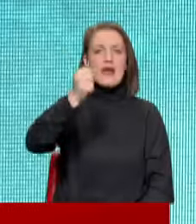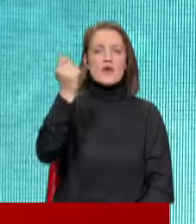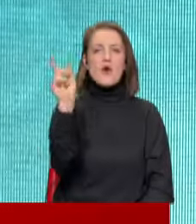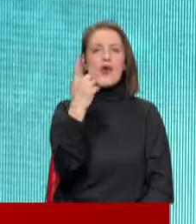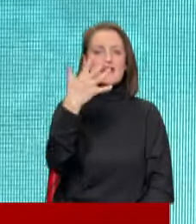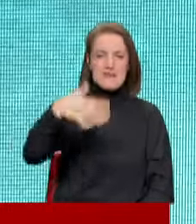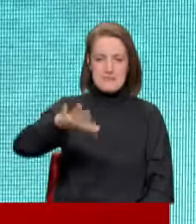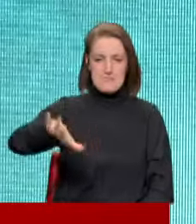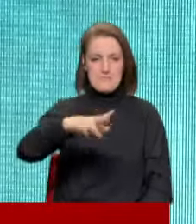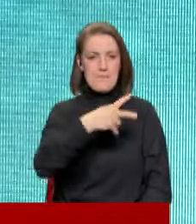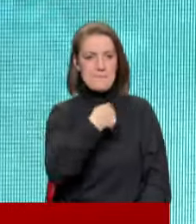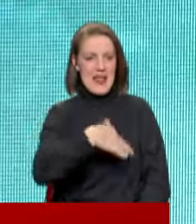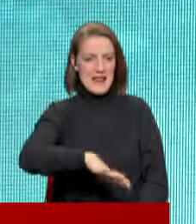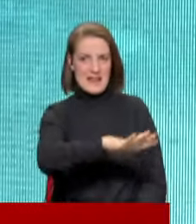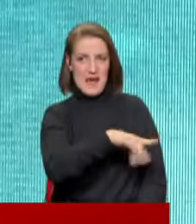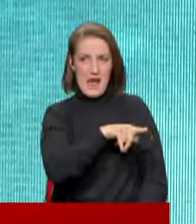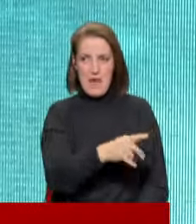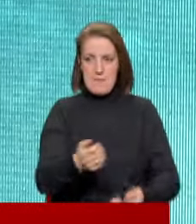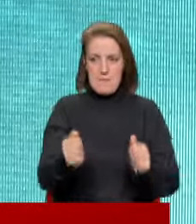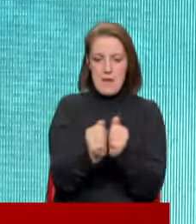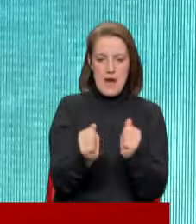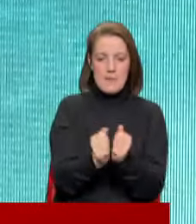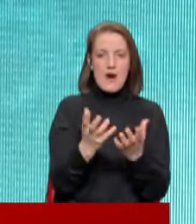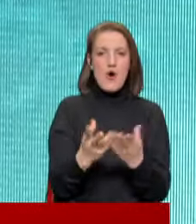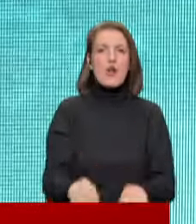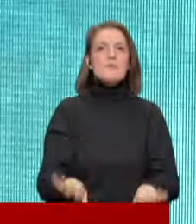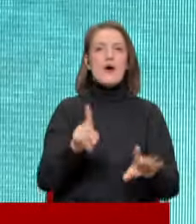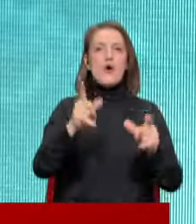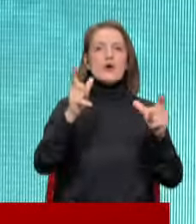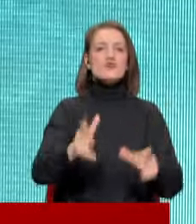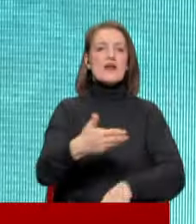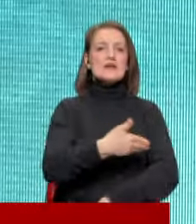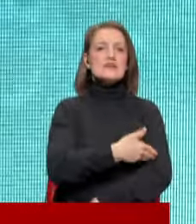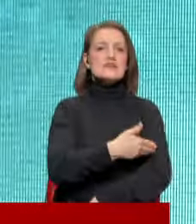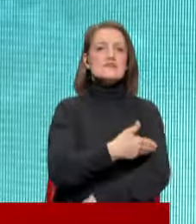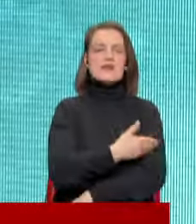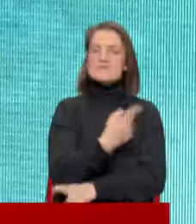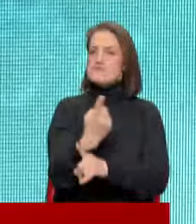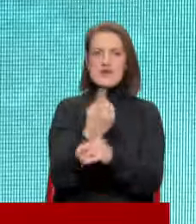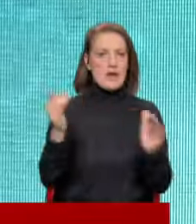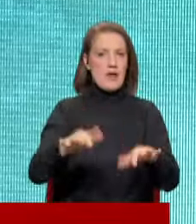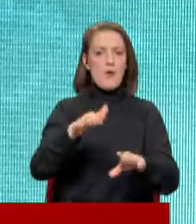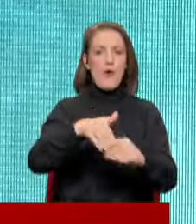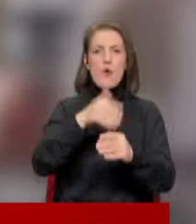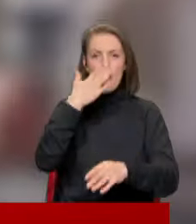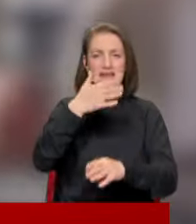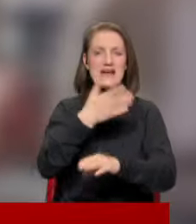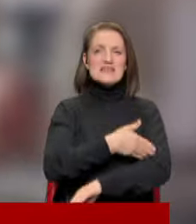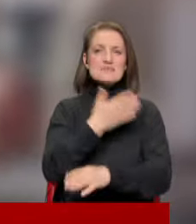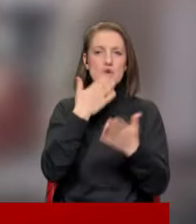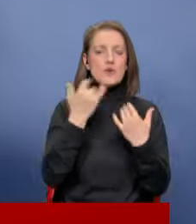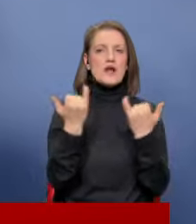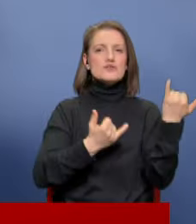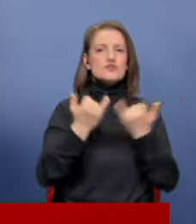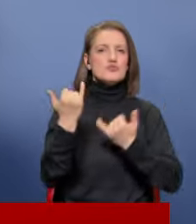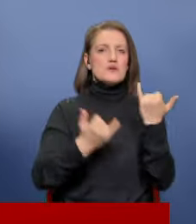yönetimle yerel yönetim el ele vermezse o şehre herhangi bir şey gelmez oy yoksa hizmet yok tartışmasını